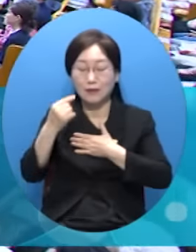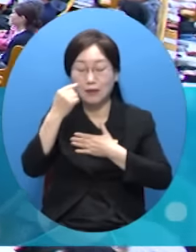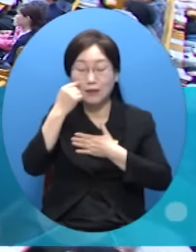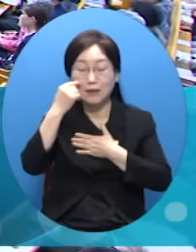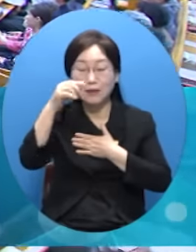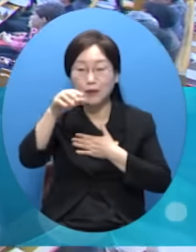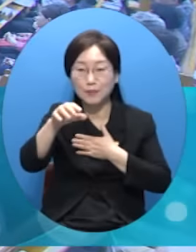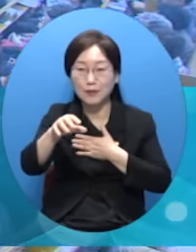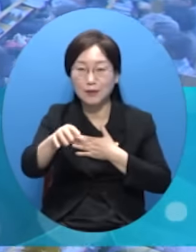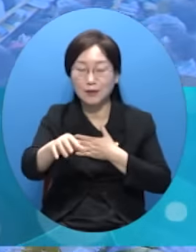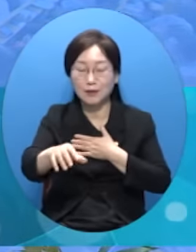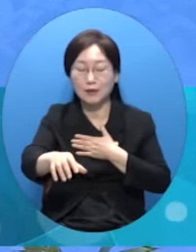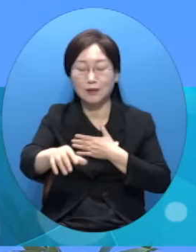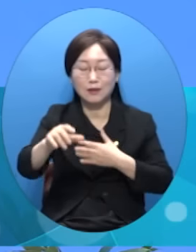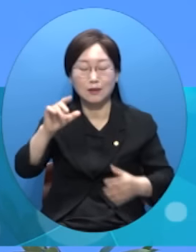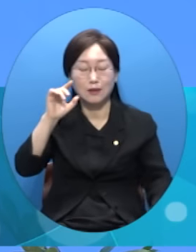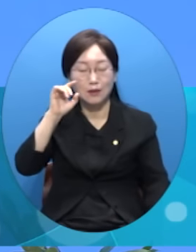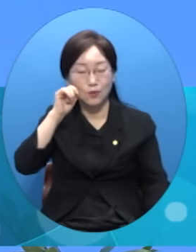내 앞에